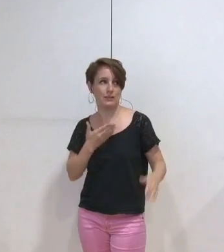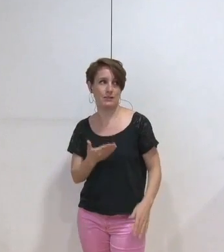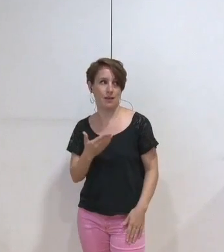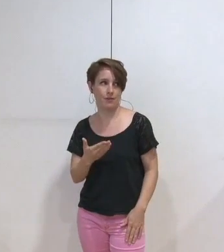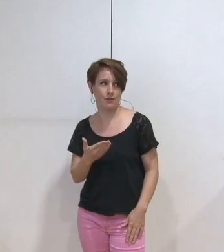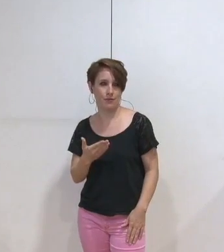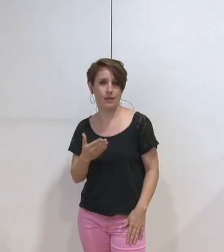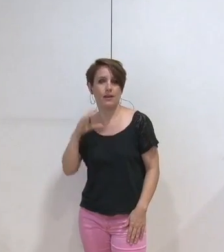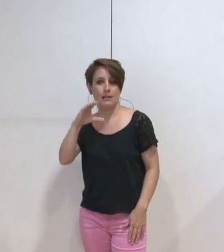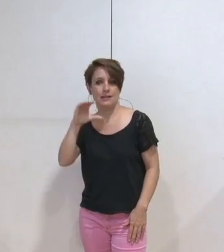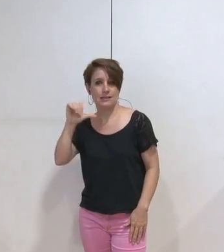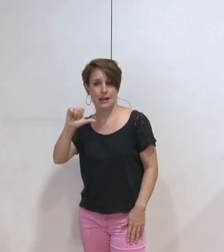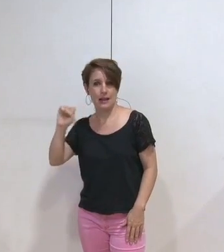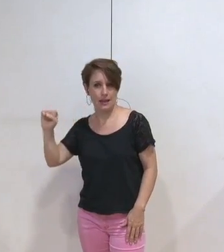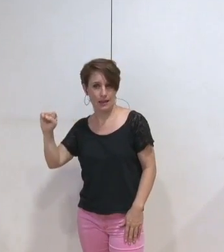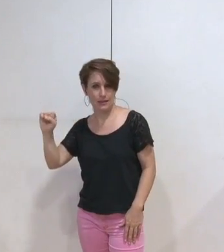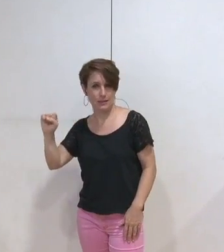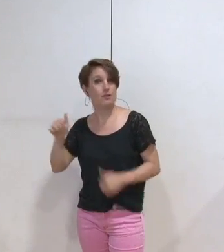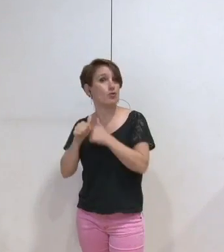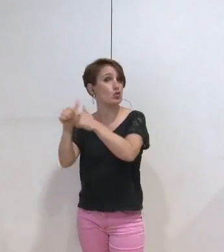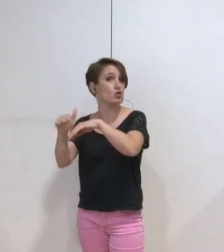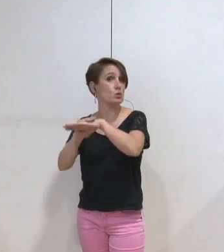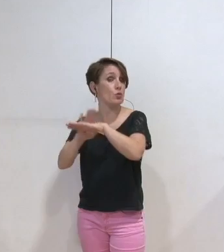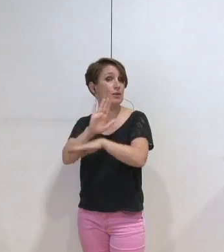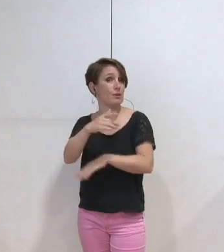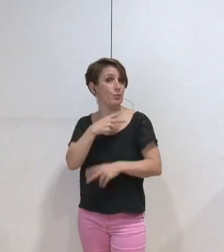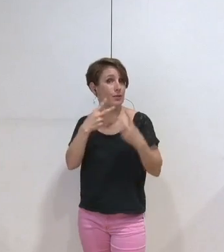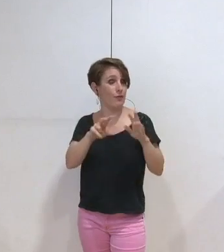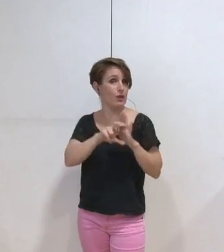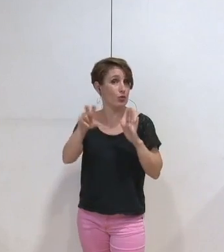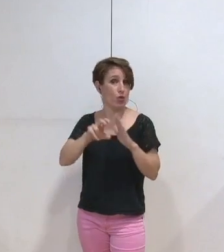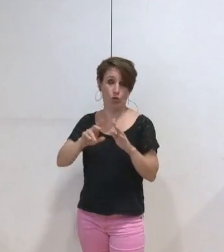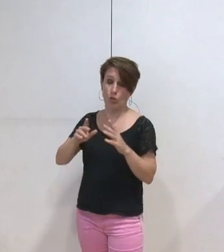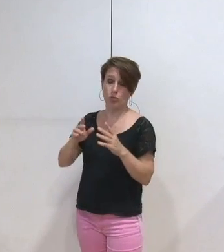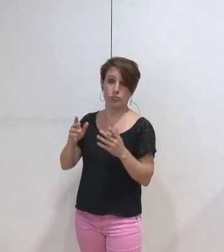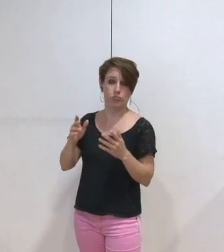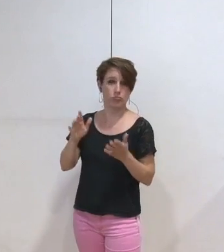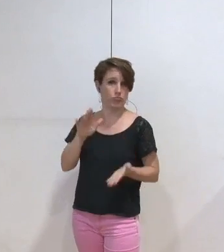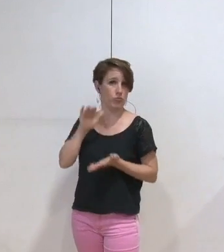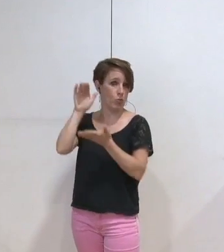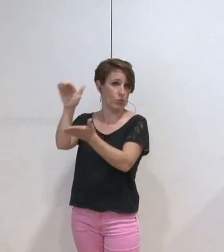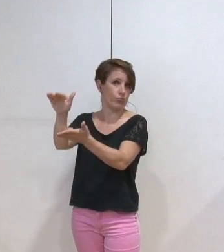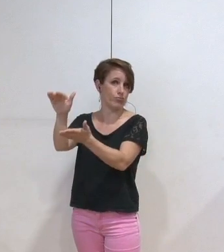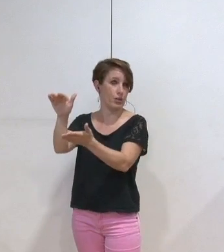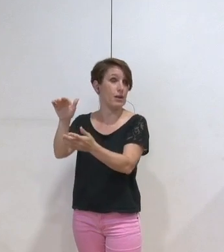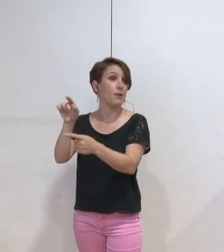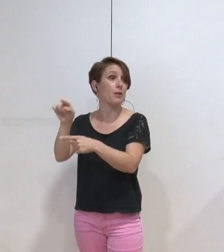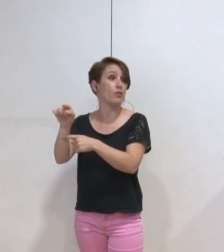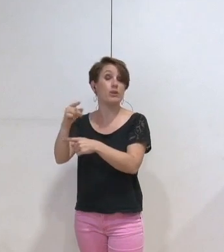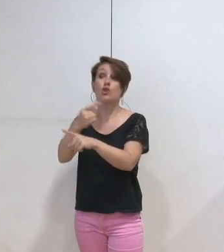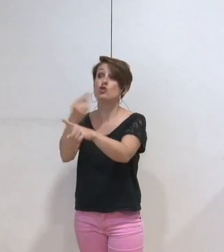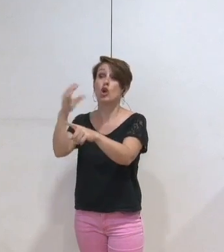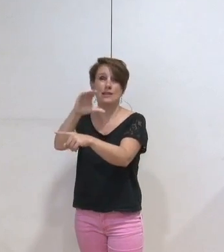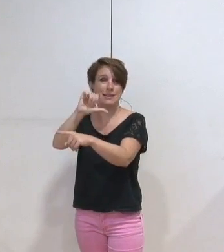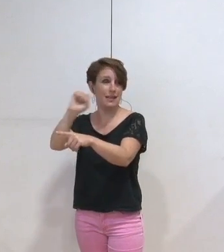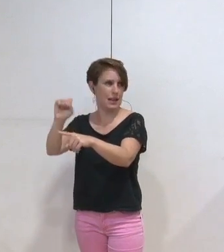au sein des politiques menées par la municipalité il n'est pas à lui seul la politique sociale de notre municipalité nous construisons des